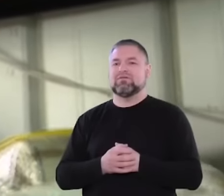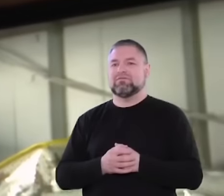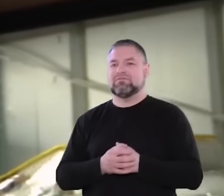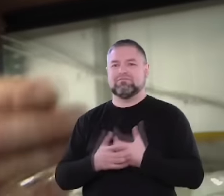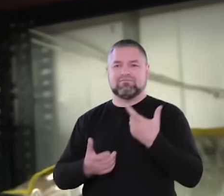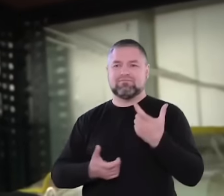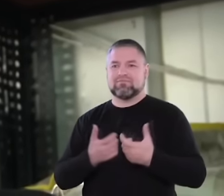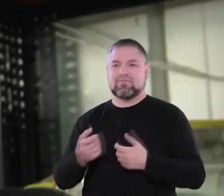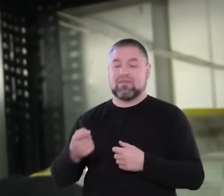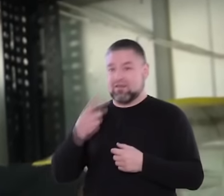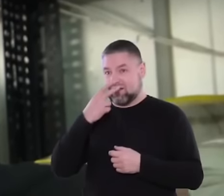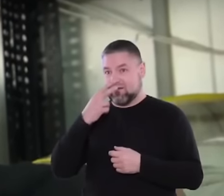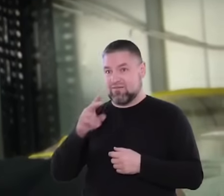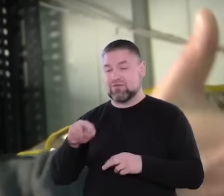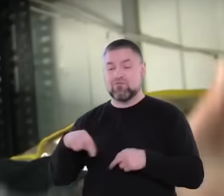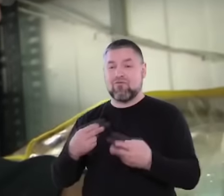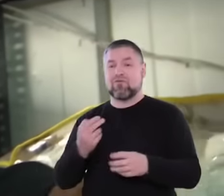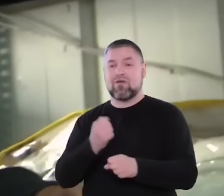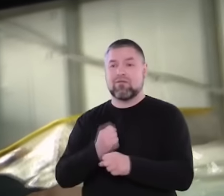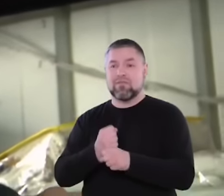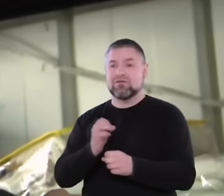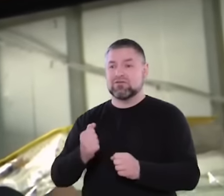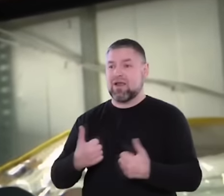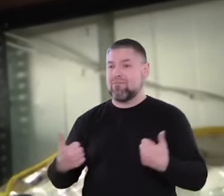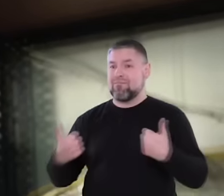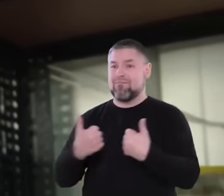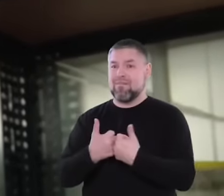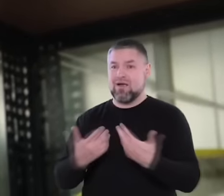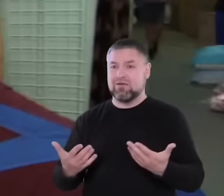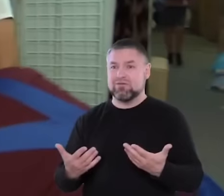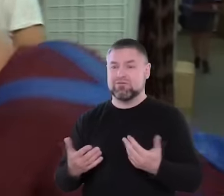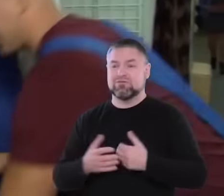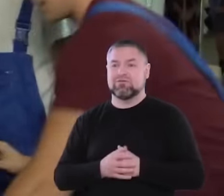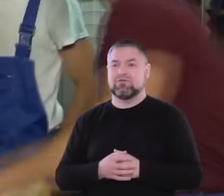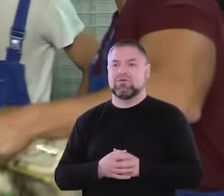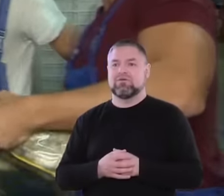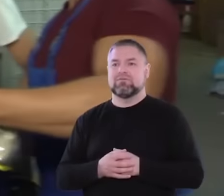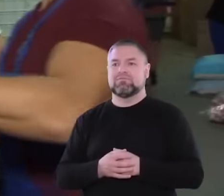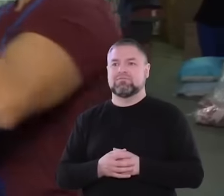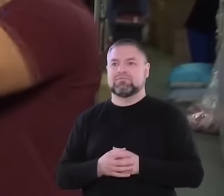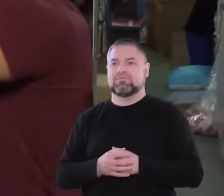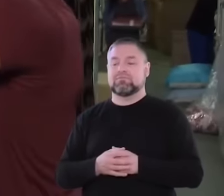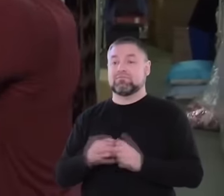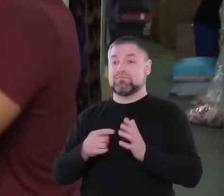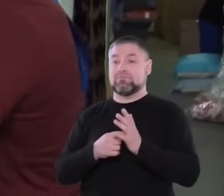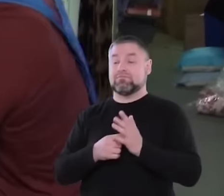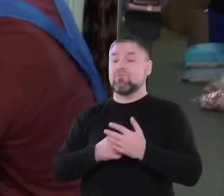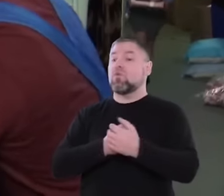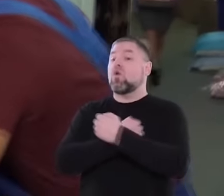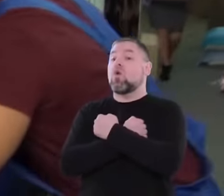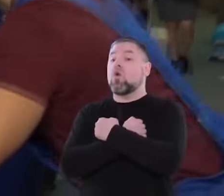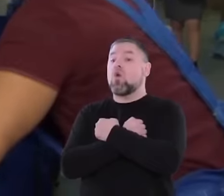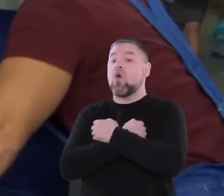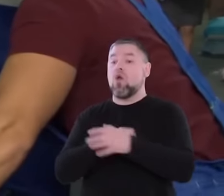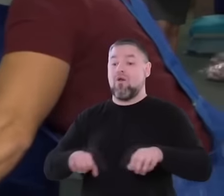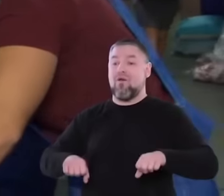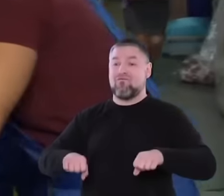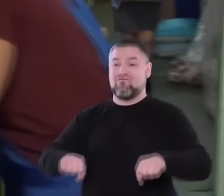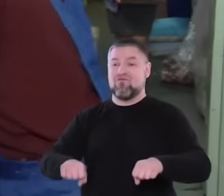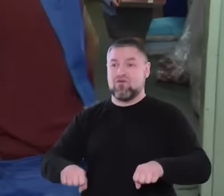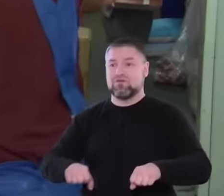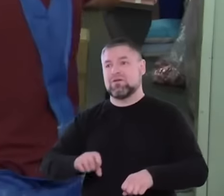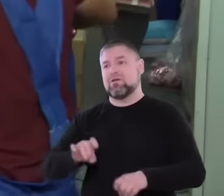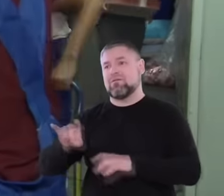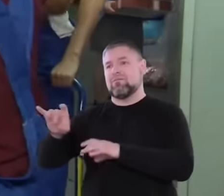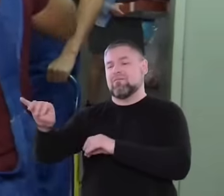telewizji. Wracamy do roboty, mecz jest dzisiaj. Jak tego nie garniemy, nie obejrzymy. Racja. A ty, zakochaniec, łap ten wózek i